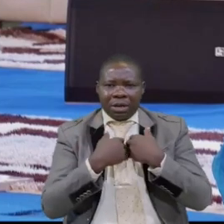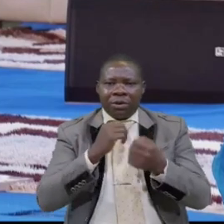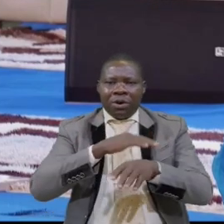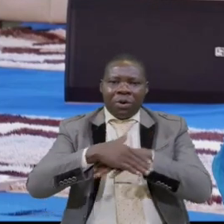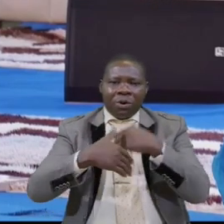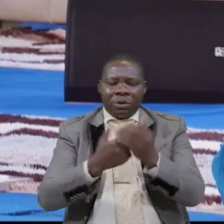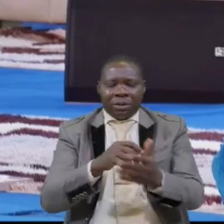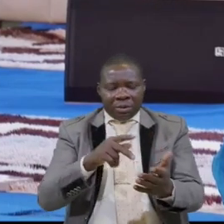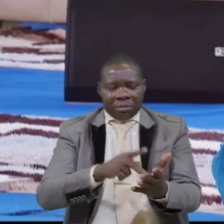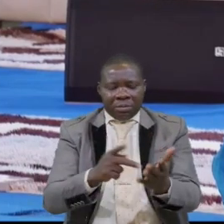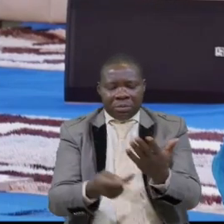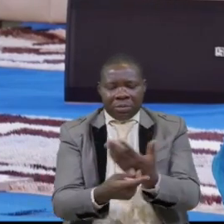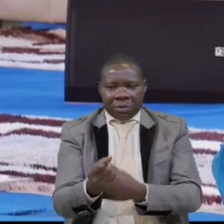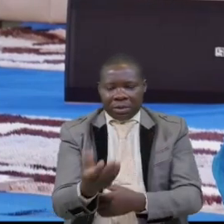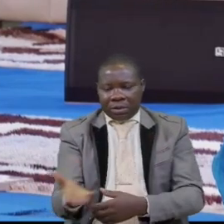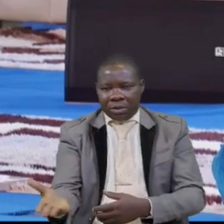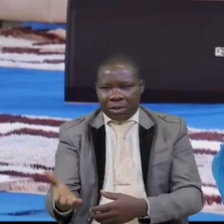trouvent